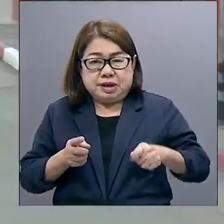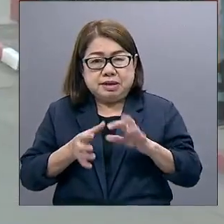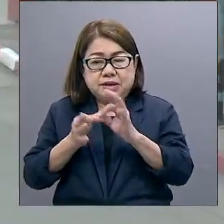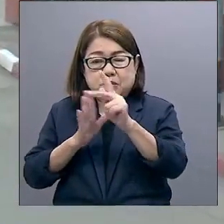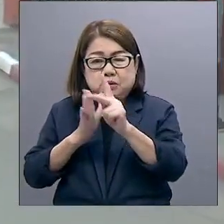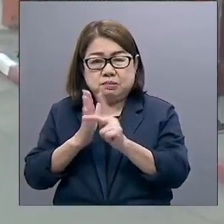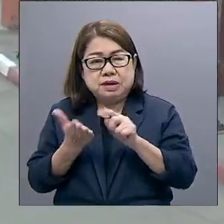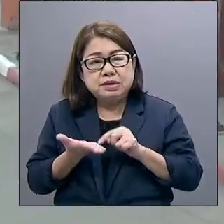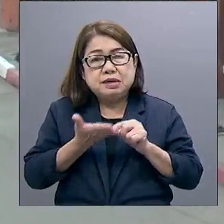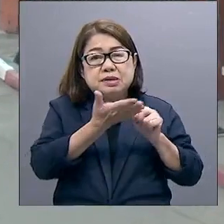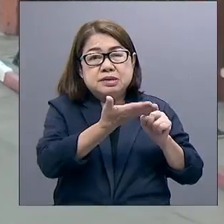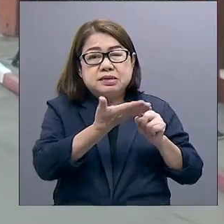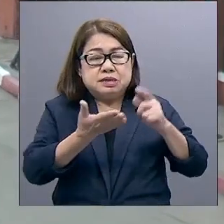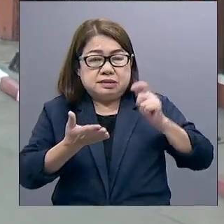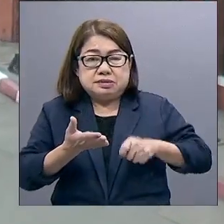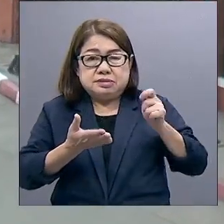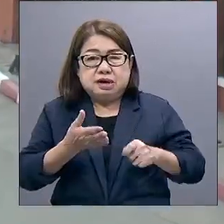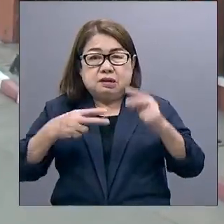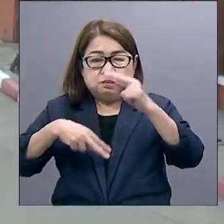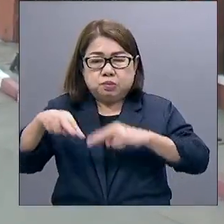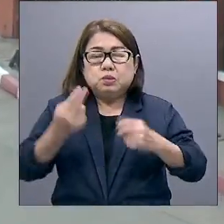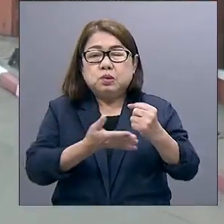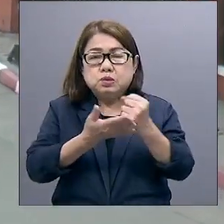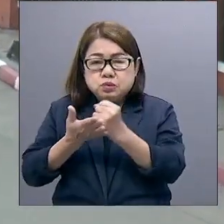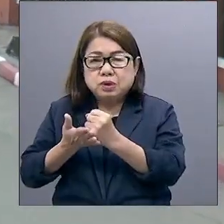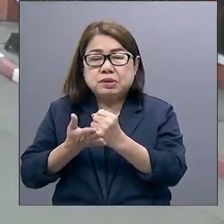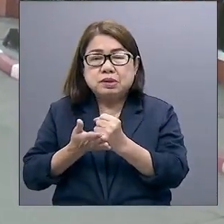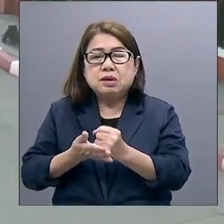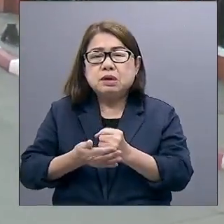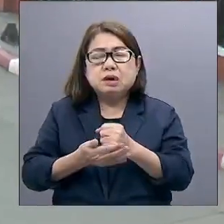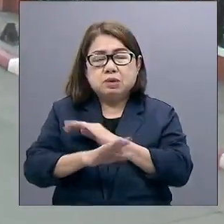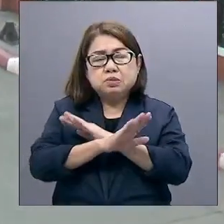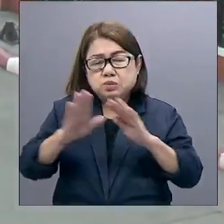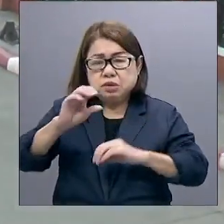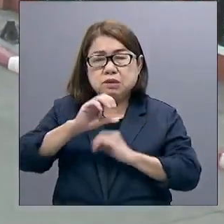เรื่องคัดค้านไปยังศาลปกครองพิจารณาคัดค้านโครงการดังกล่าวค่ะ